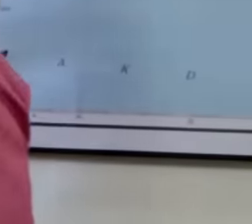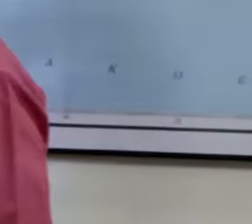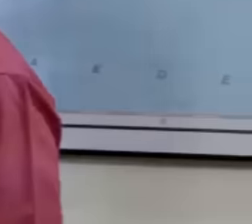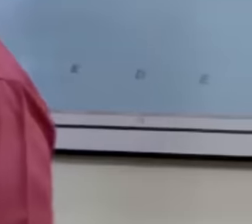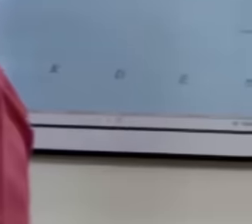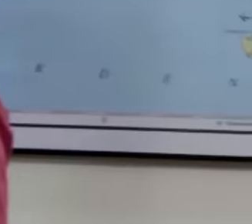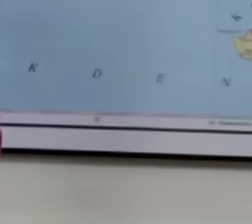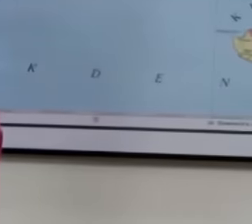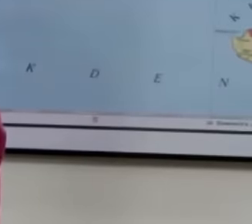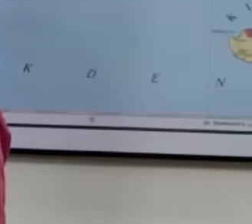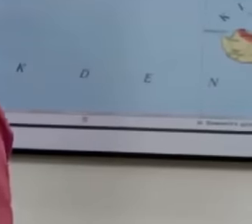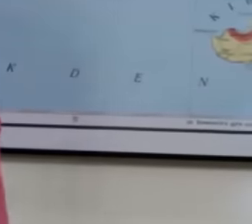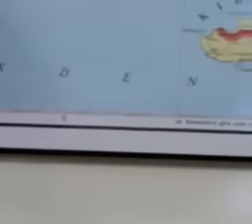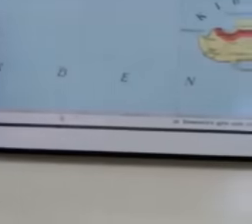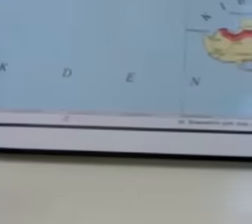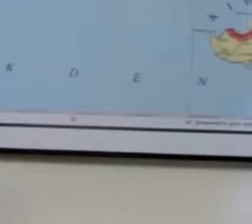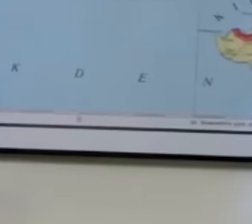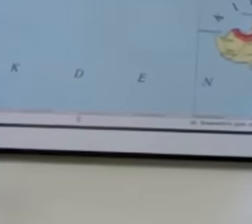Zağlamaklı.